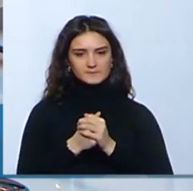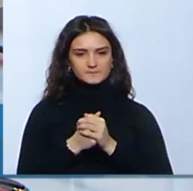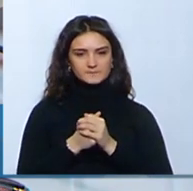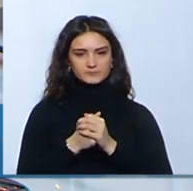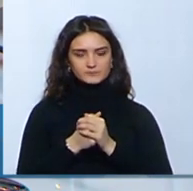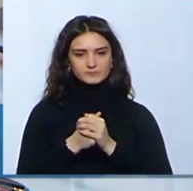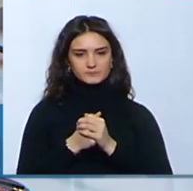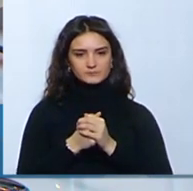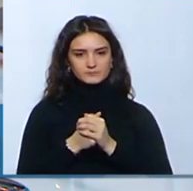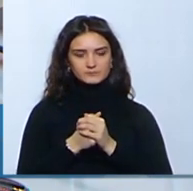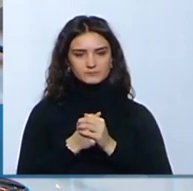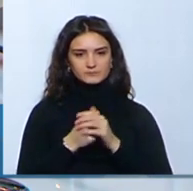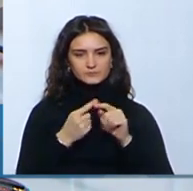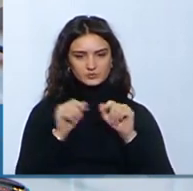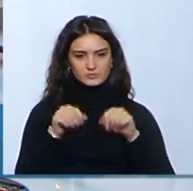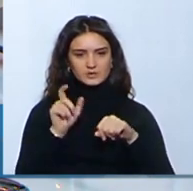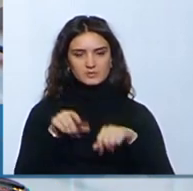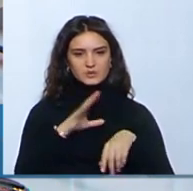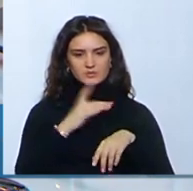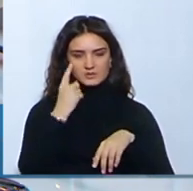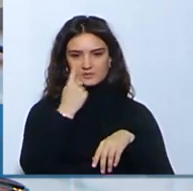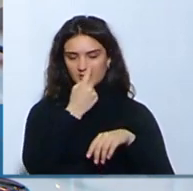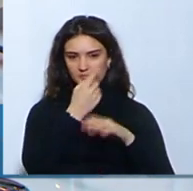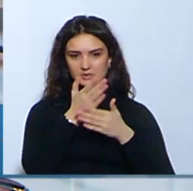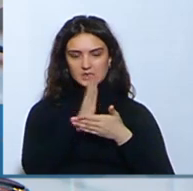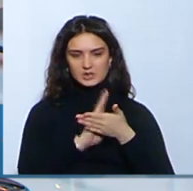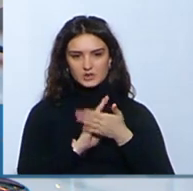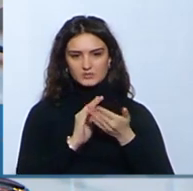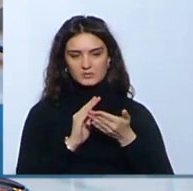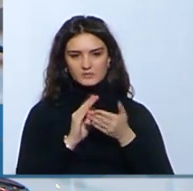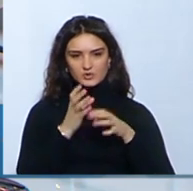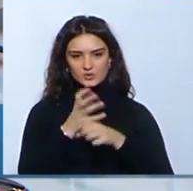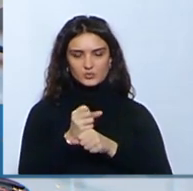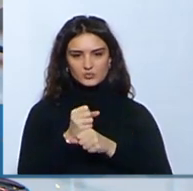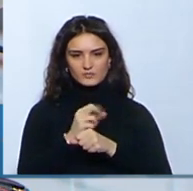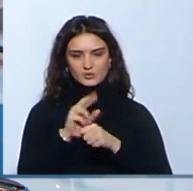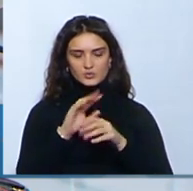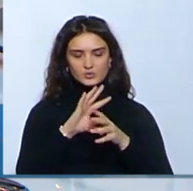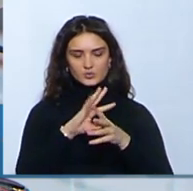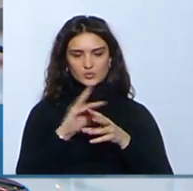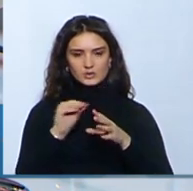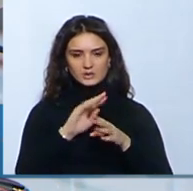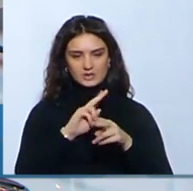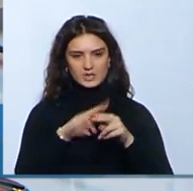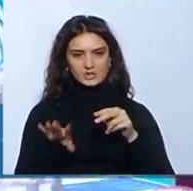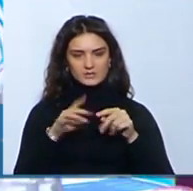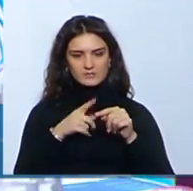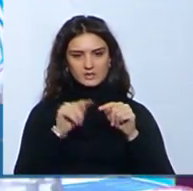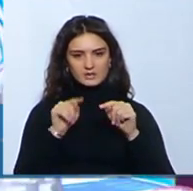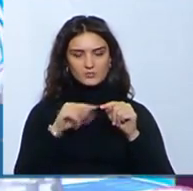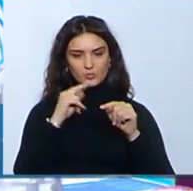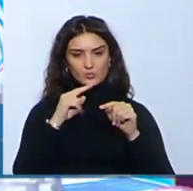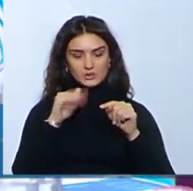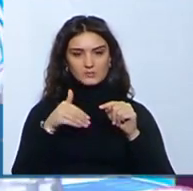აღარაფერს ვამბობ იმაზე, რომ შეიძლება ადამიანს ჰქონდეს მხედველობის ნაწილობრივი შეზღუდვა ან სრული დაკარგვაც კი იმ